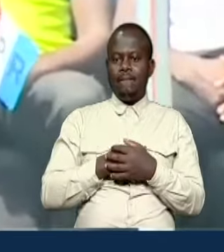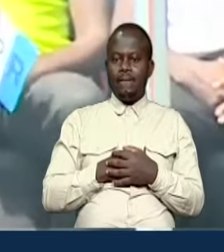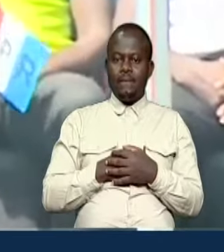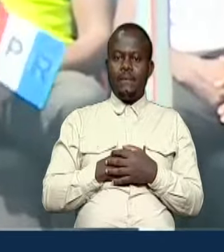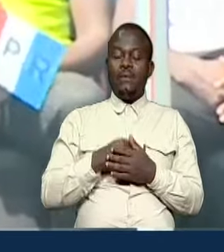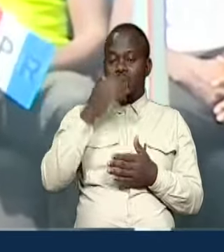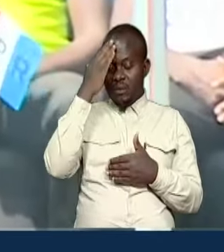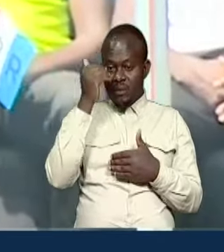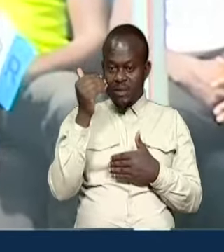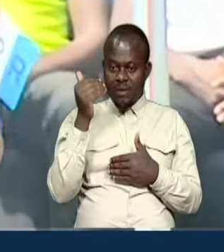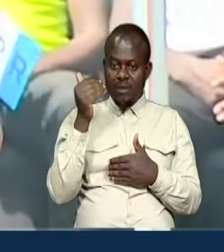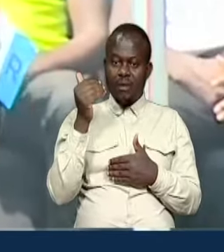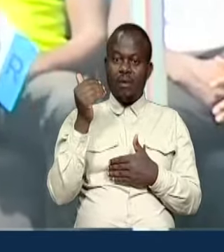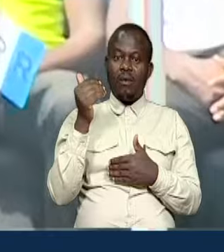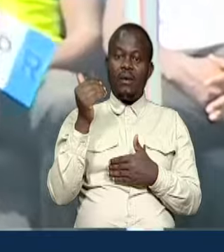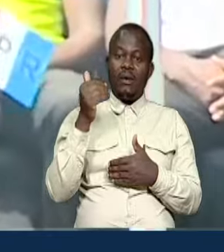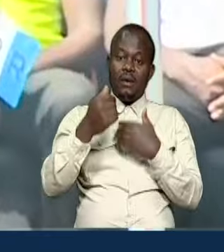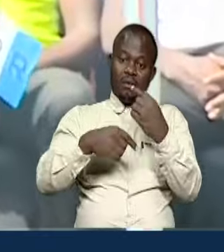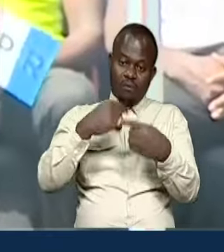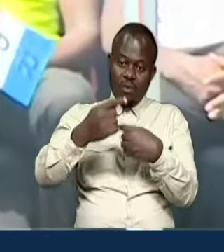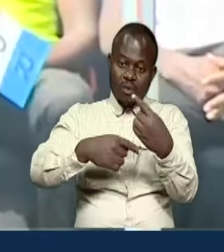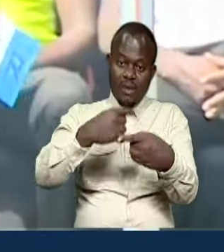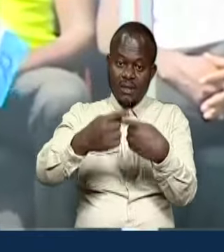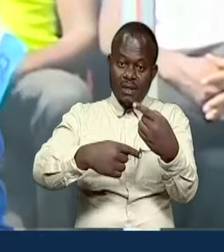yo kugira ngo mukomeze